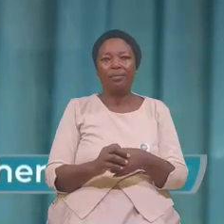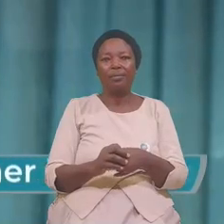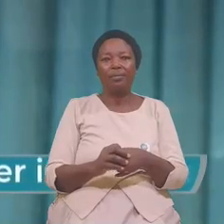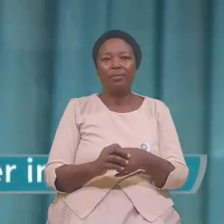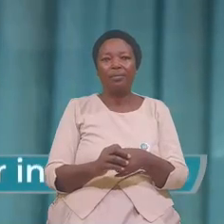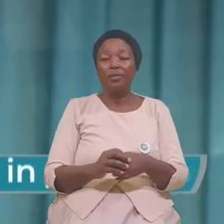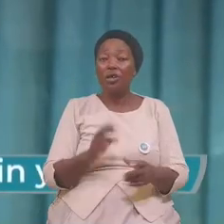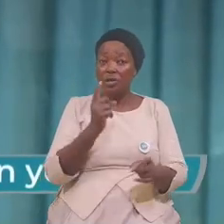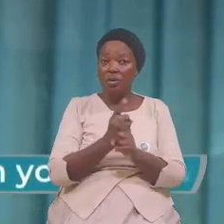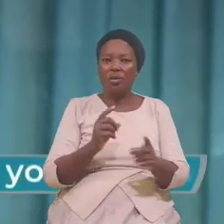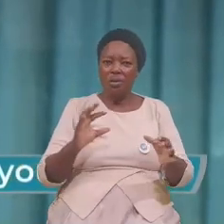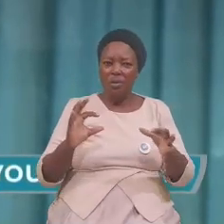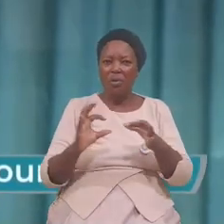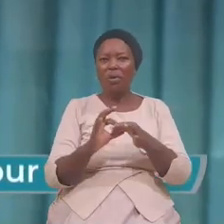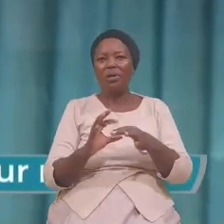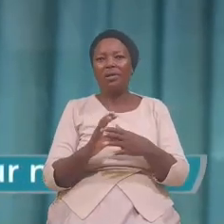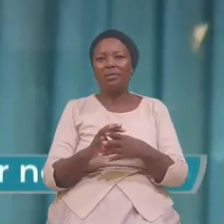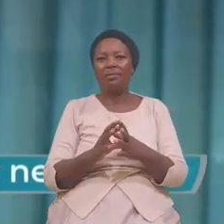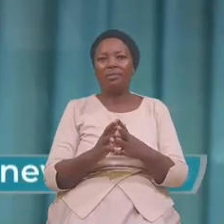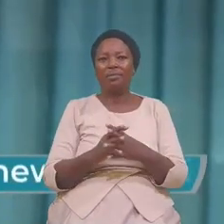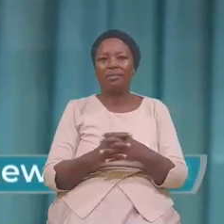Connecte-toi seulement.